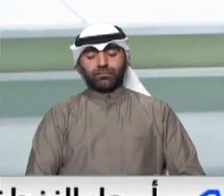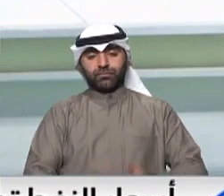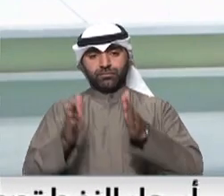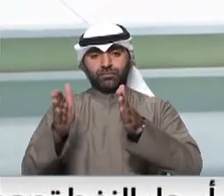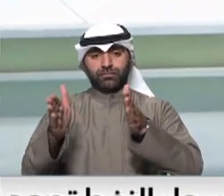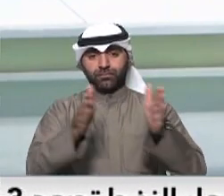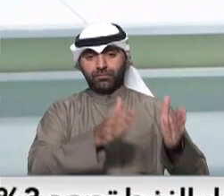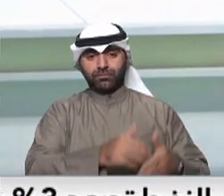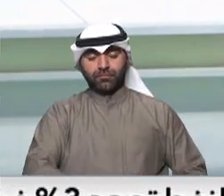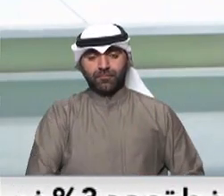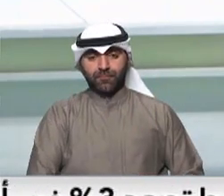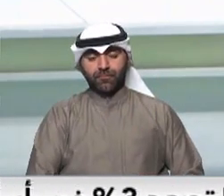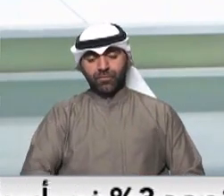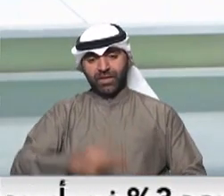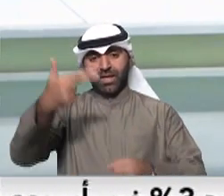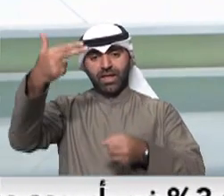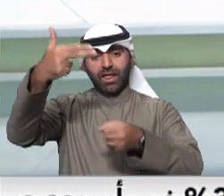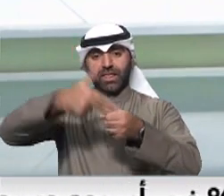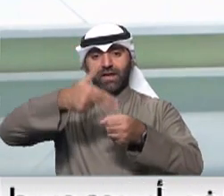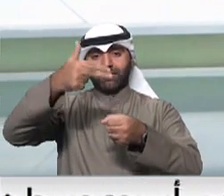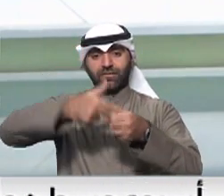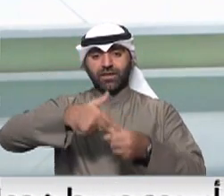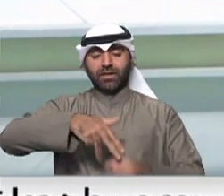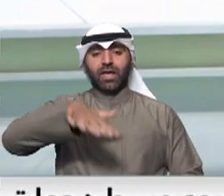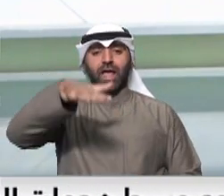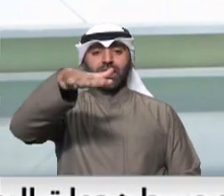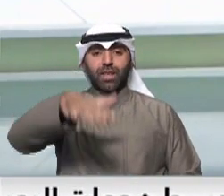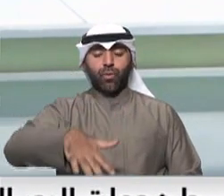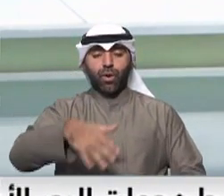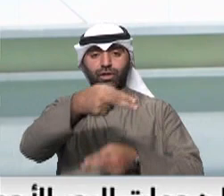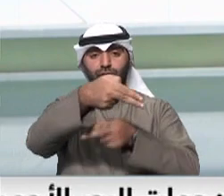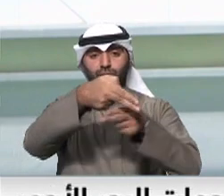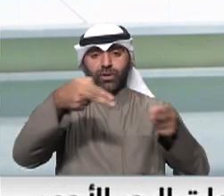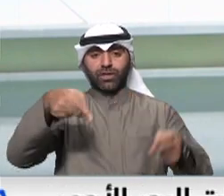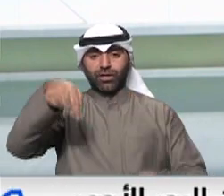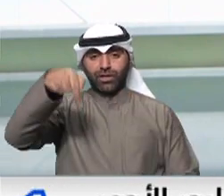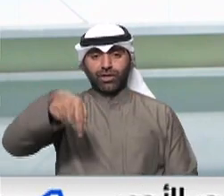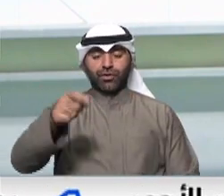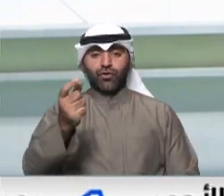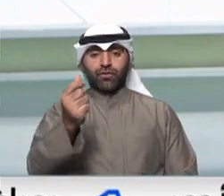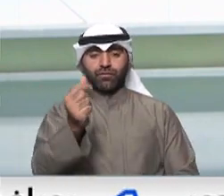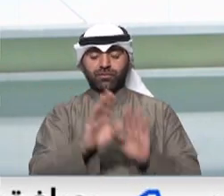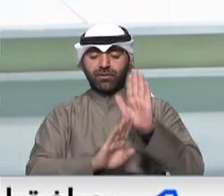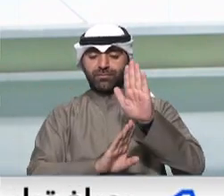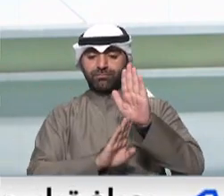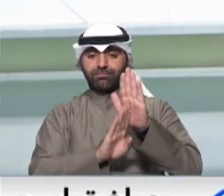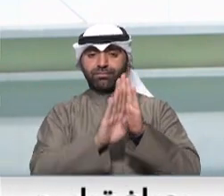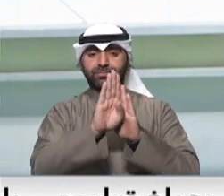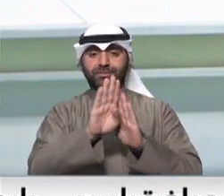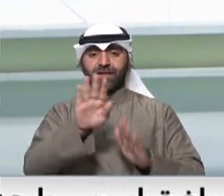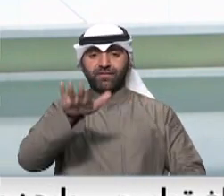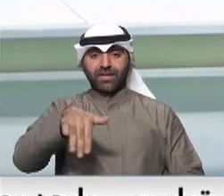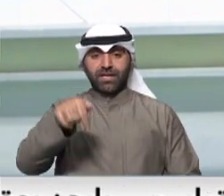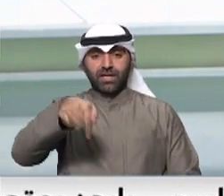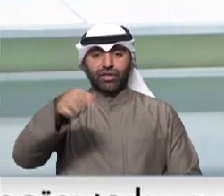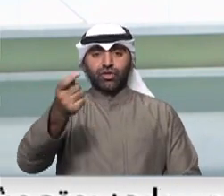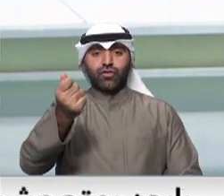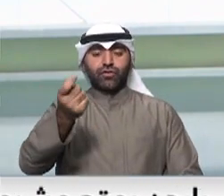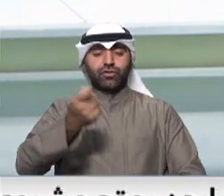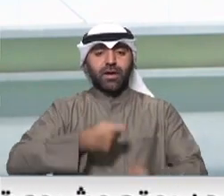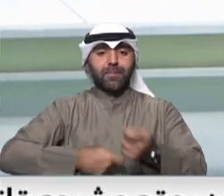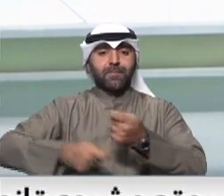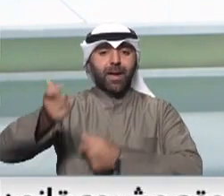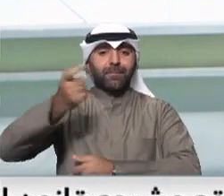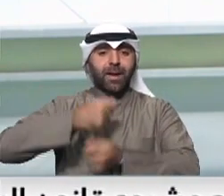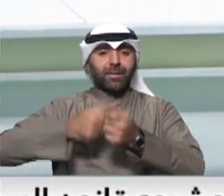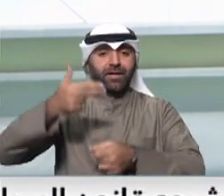صعدت أسعار النفط الكويتي بمقدار 33 سنتا ليبلغ بذلك مستوى 81 دولارا و98